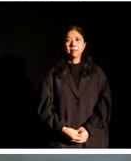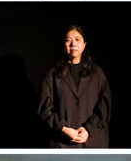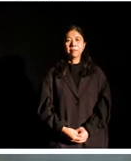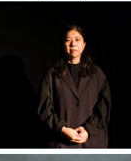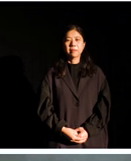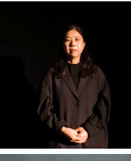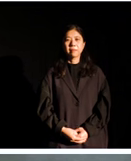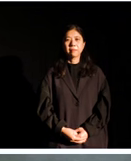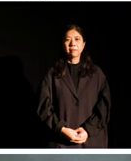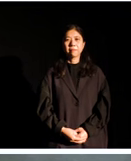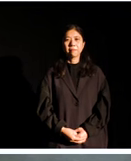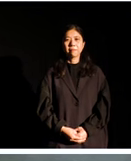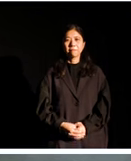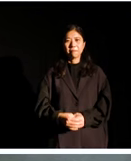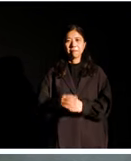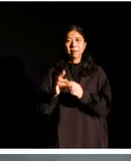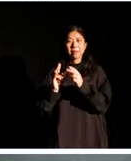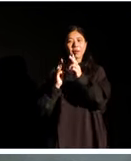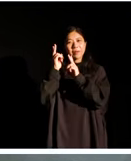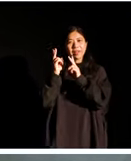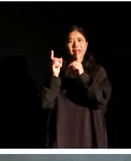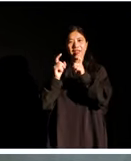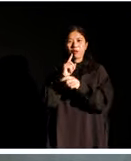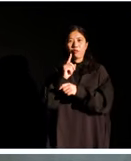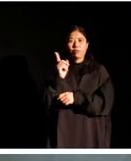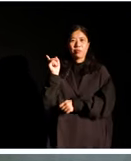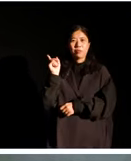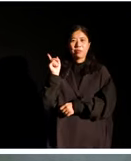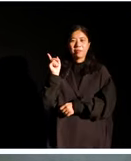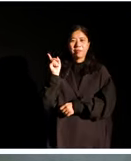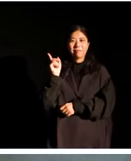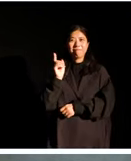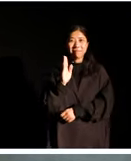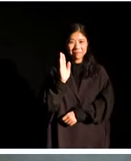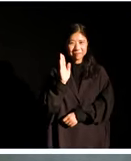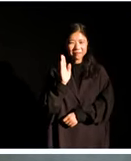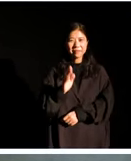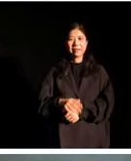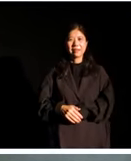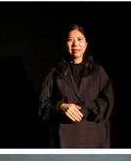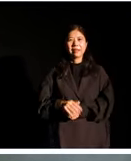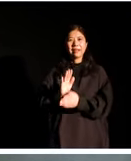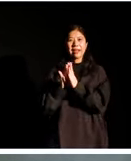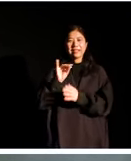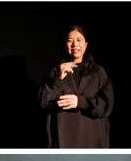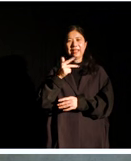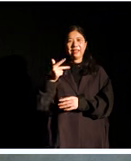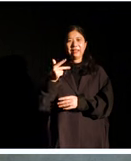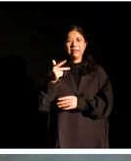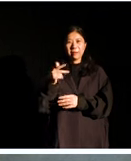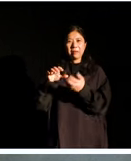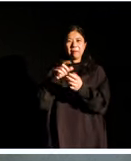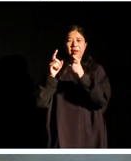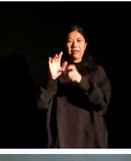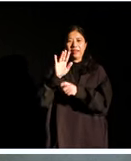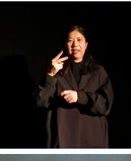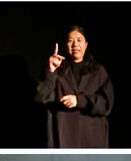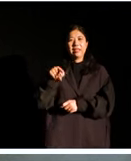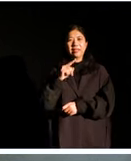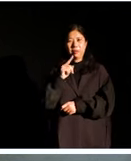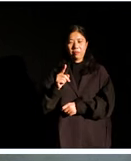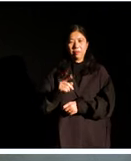くださいハサ偶数用中金皆様こんにちは沖縄県知事の玉木デニーです沖縄の